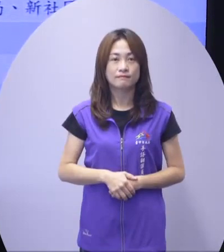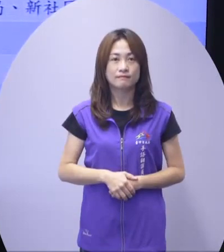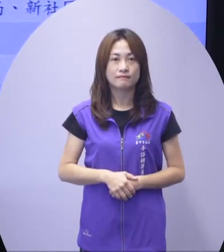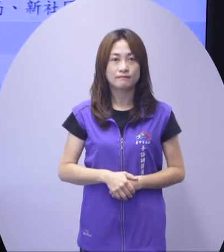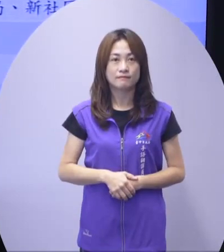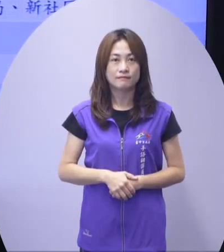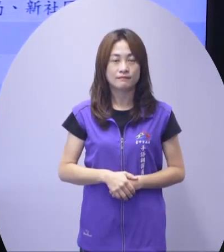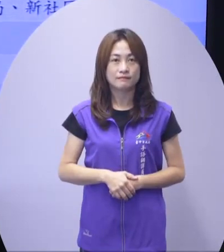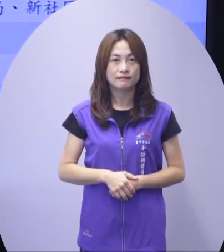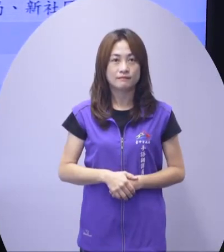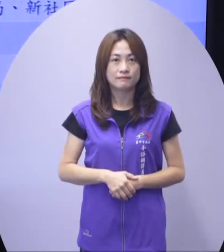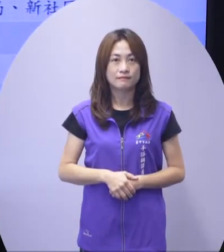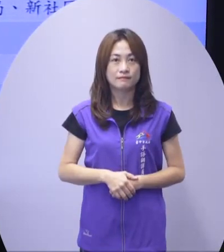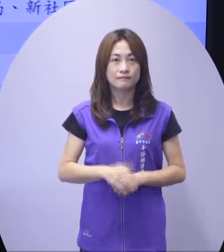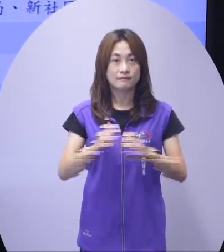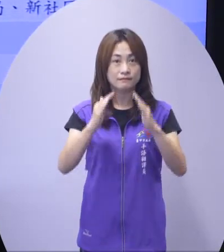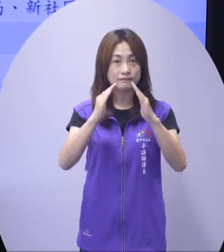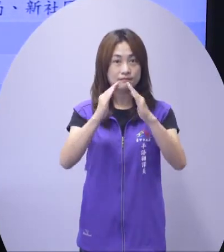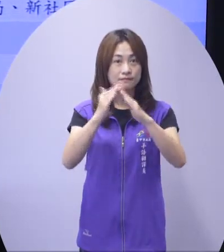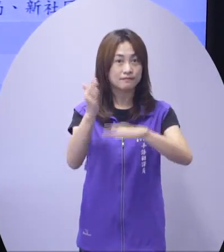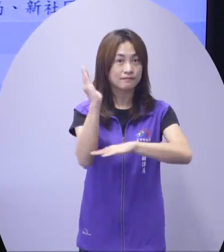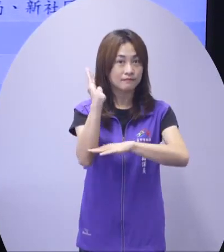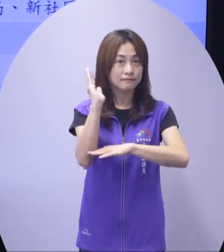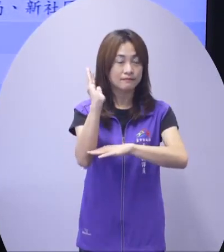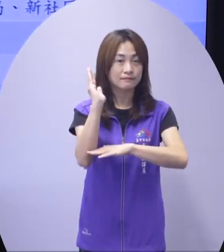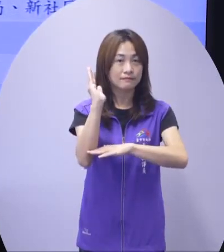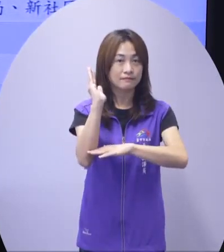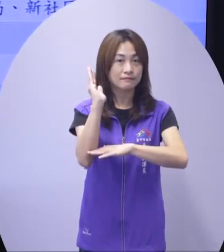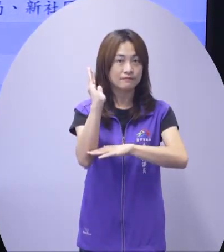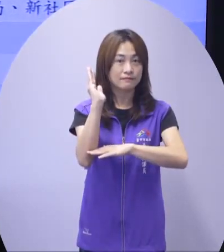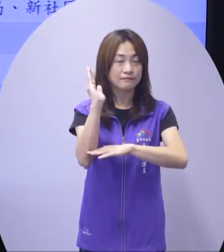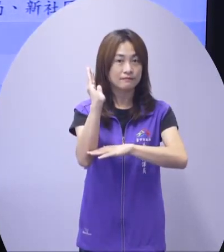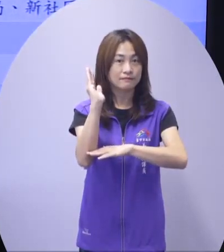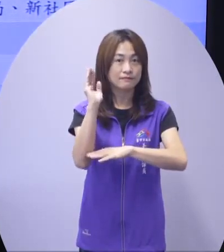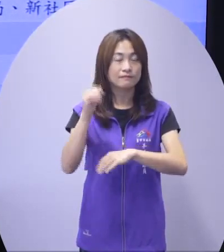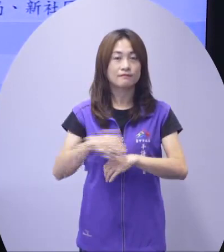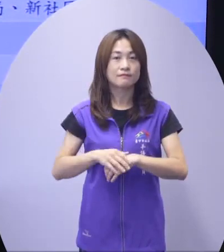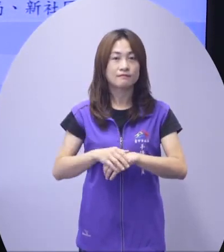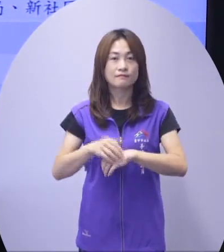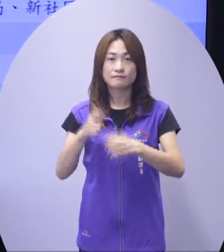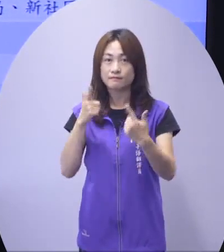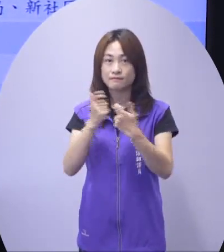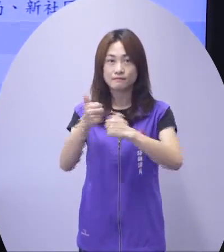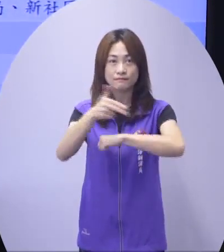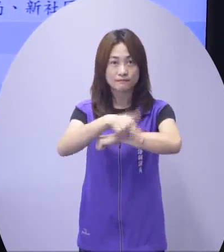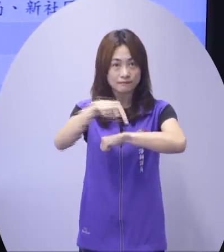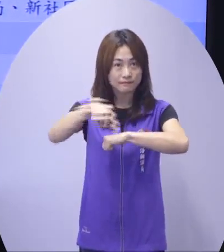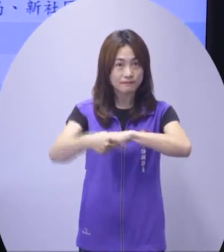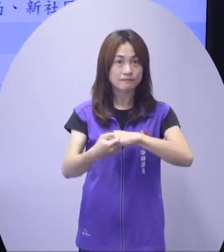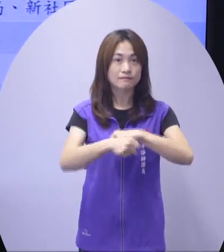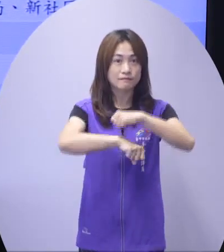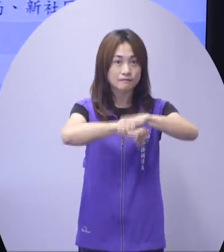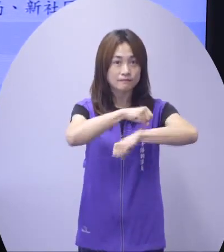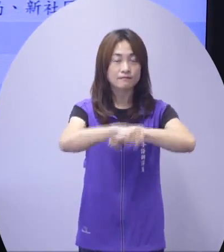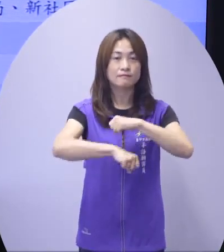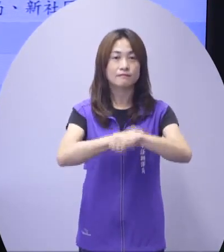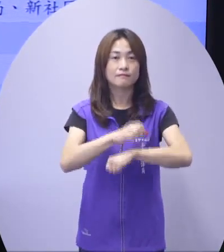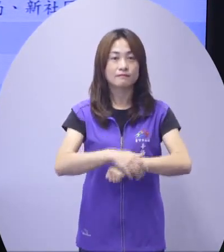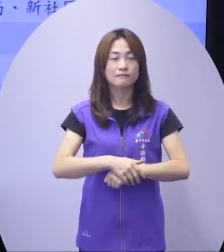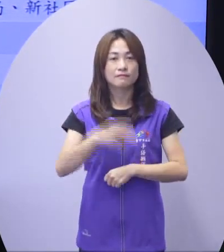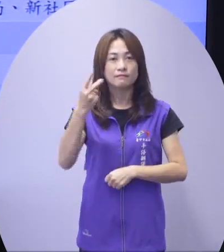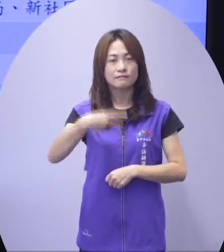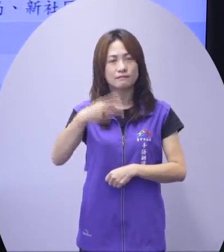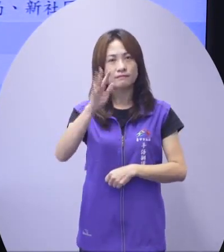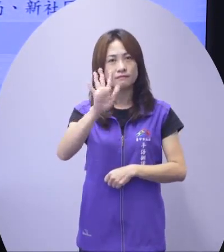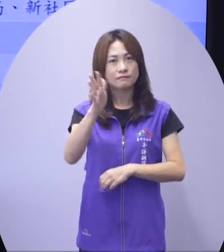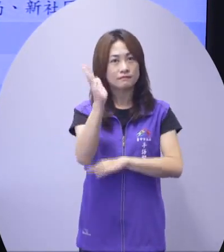整个市政府我们参与这样的一个新社化海的相关的活动，还有各机关的